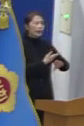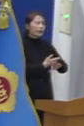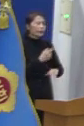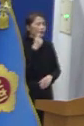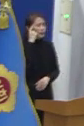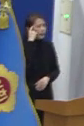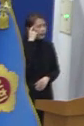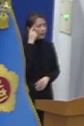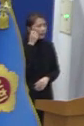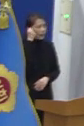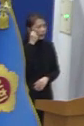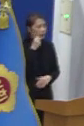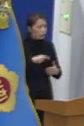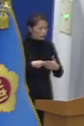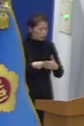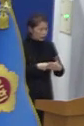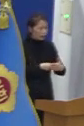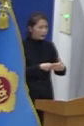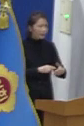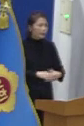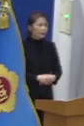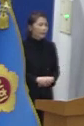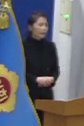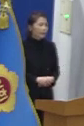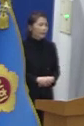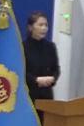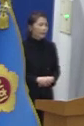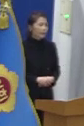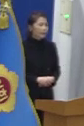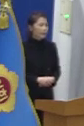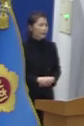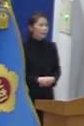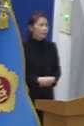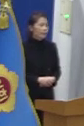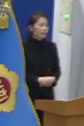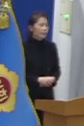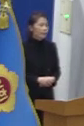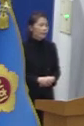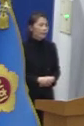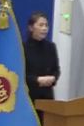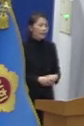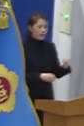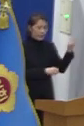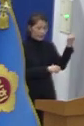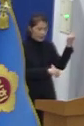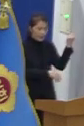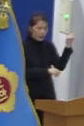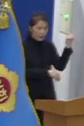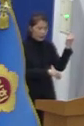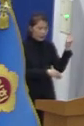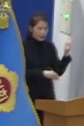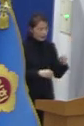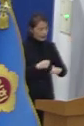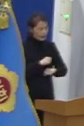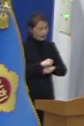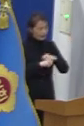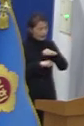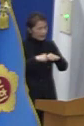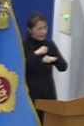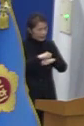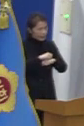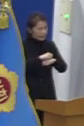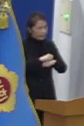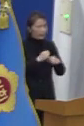왔습니다. 기회수도 경기의 방향을 설정하고 기반을 튼튼히 잡았습니다.